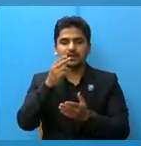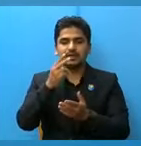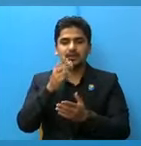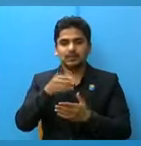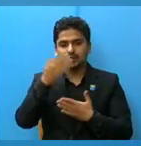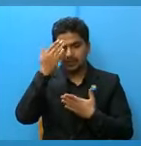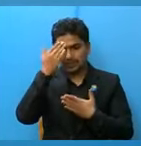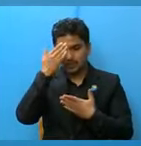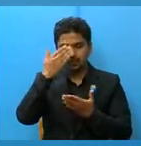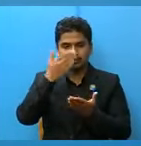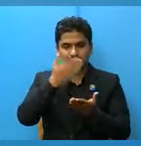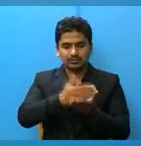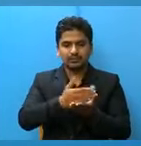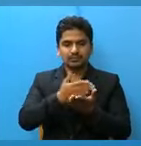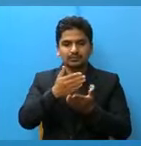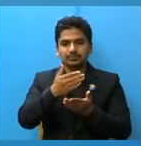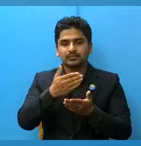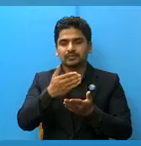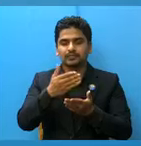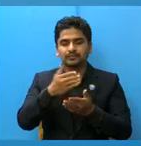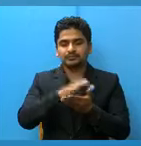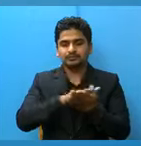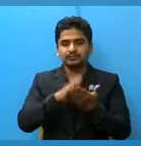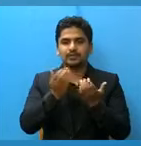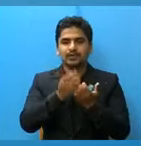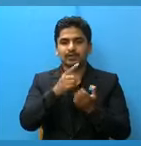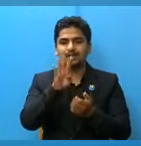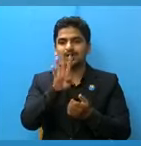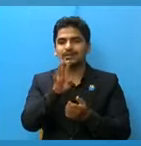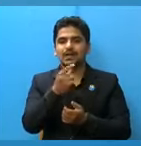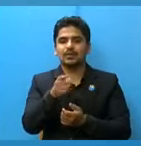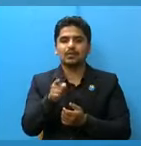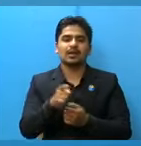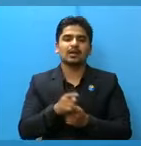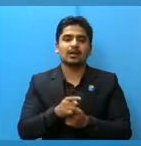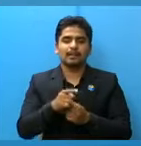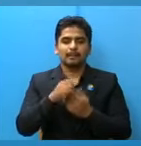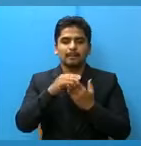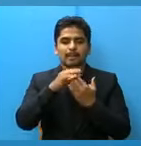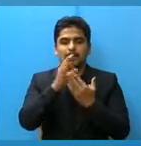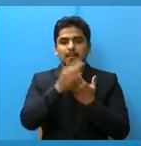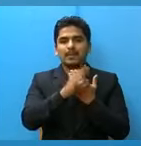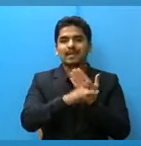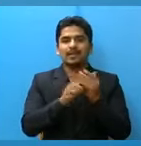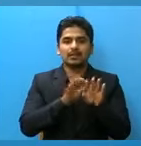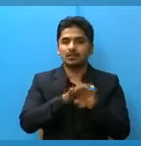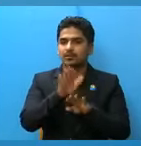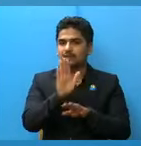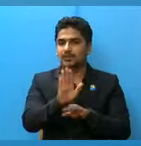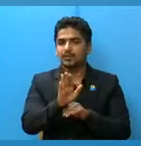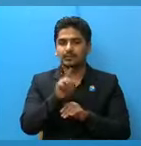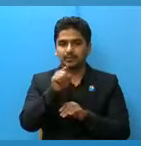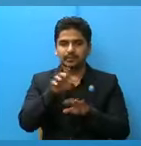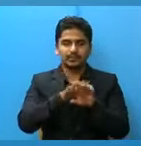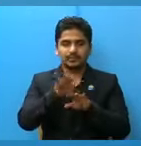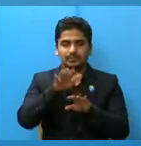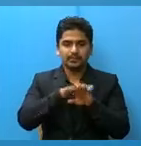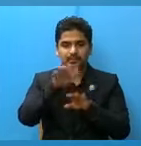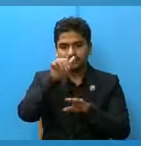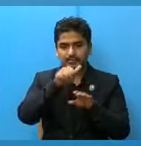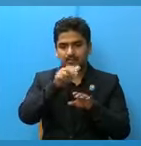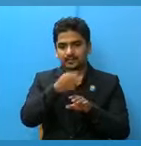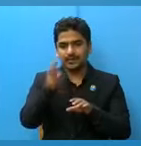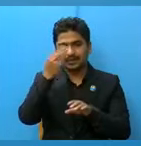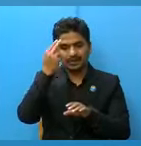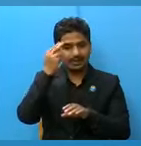निदान को लागी चारोडा विदि अरुछन यहां रो देरे जानलाई था